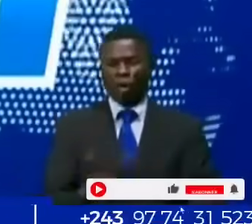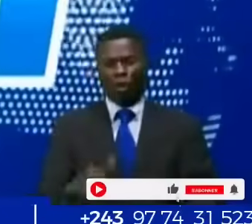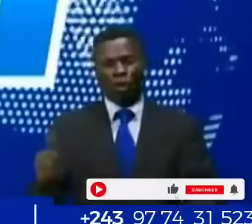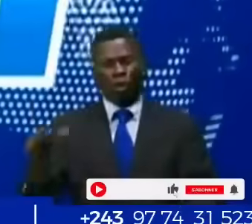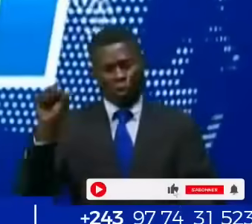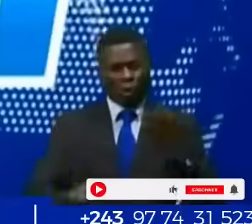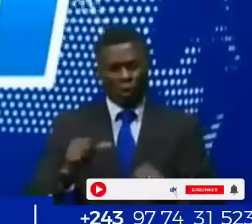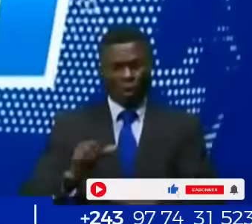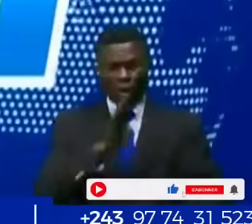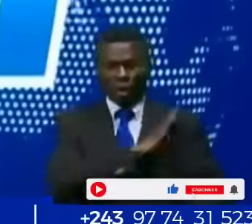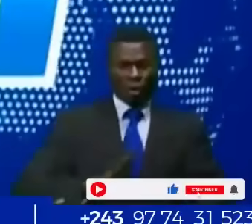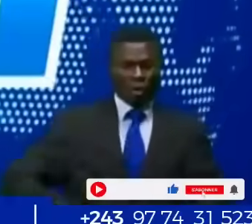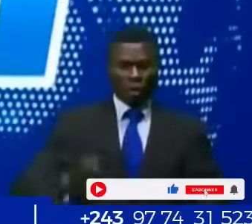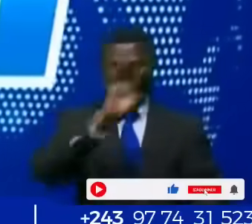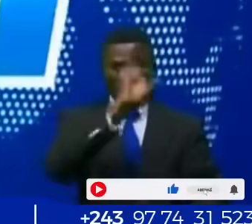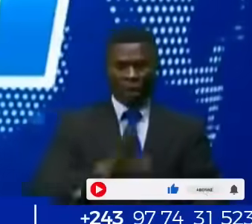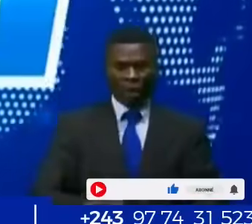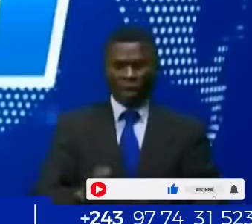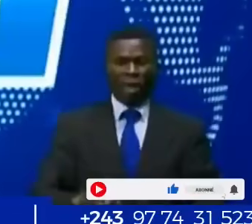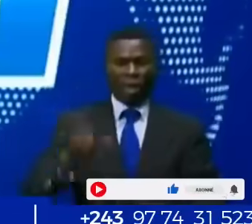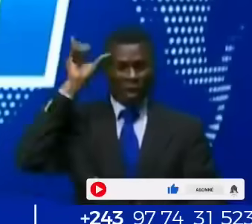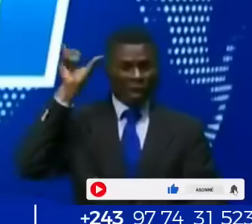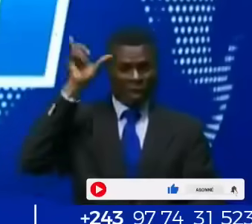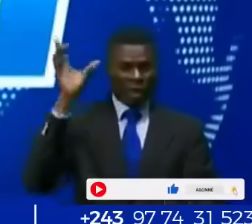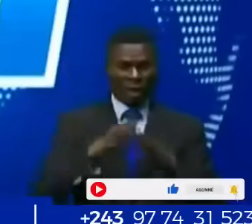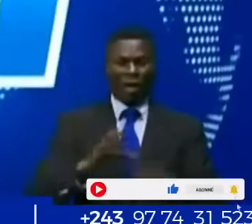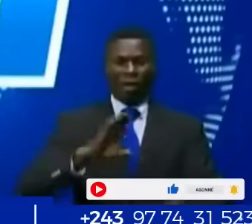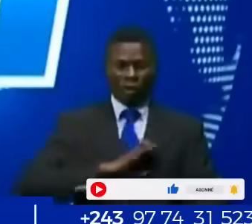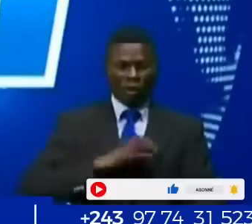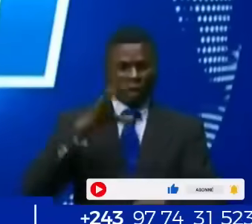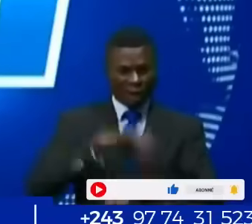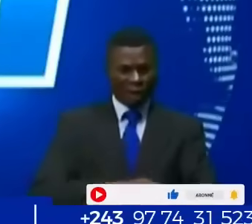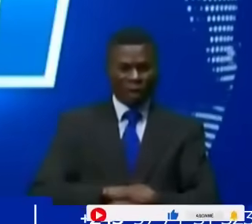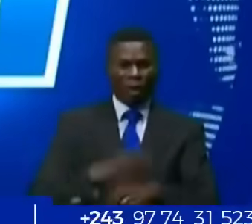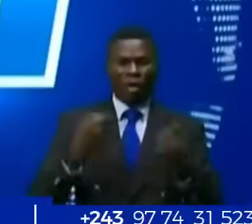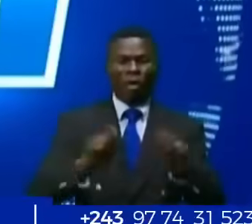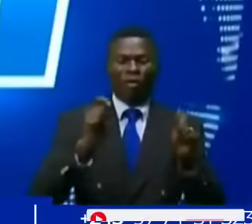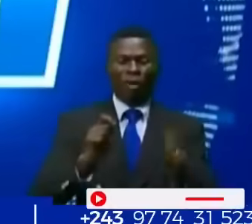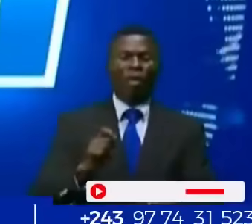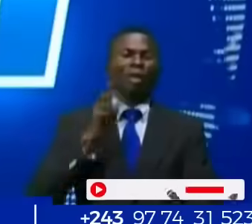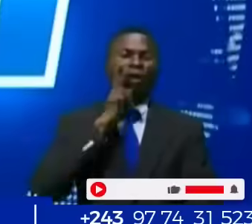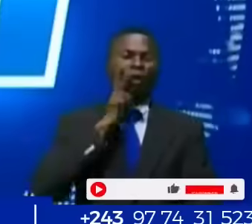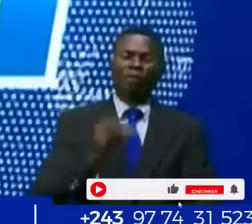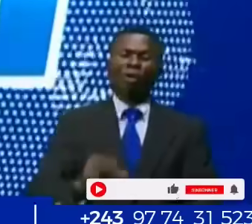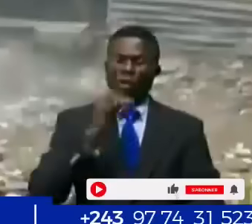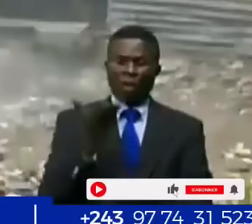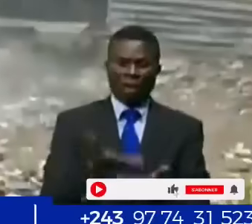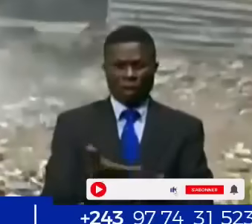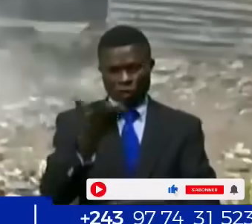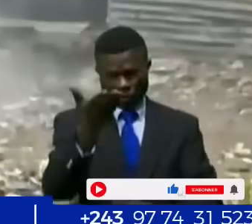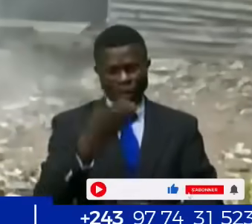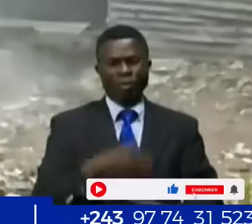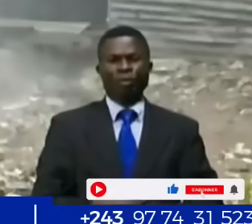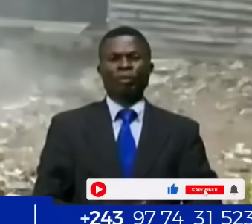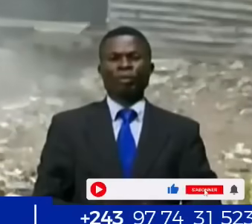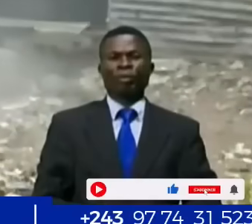stupéfiants, les bourgmestres de la commune de Lingwala, ensemble avec la police, ont traqué les vendeurs de ces produits. Jojo Ndibou. Dans la commune